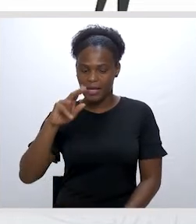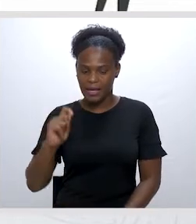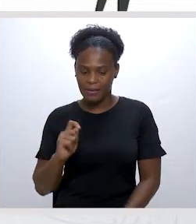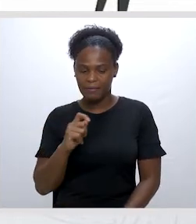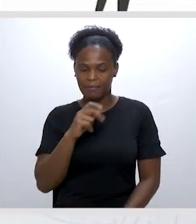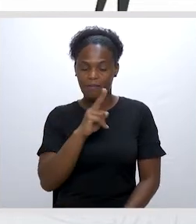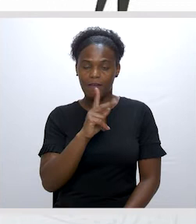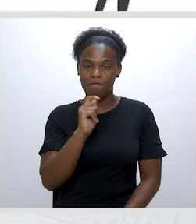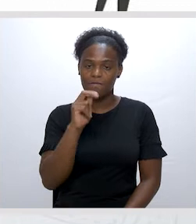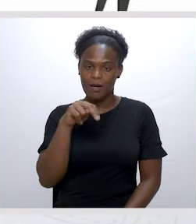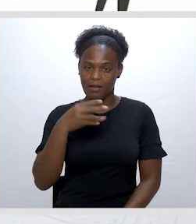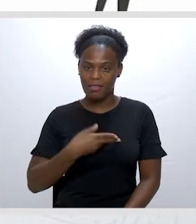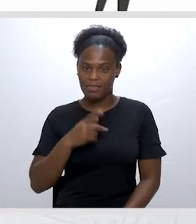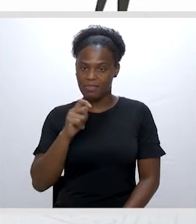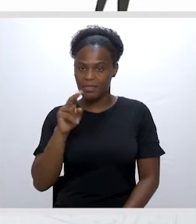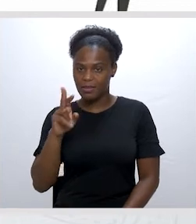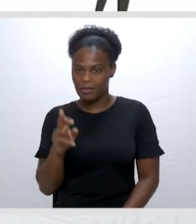vendeur,